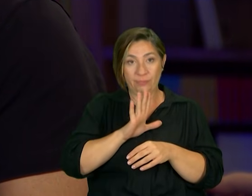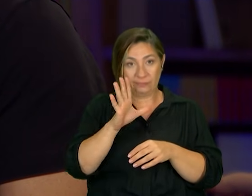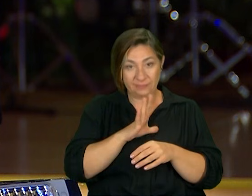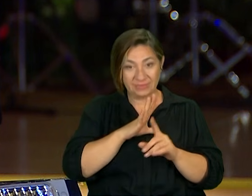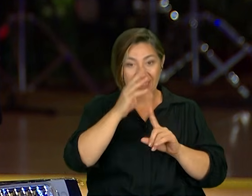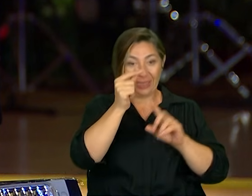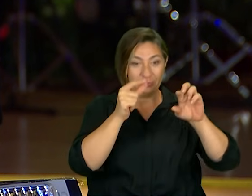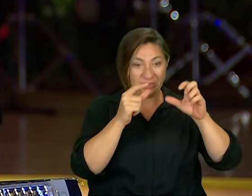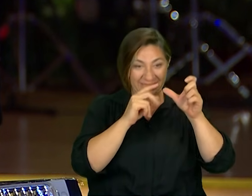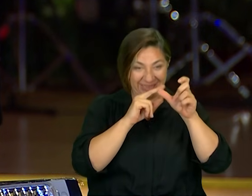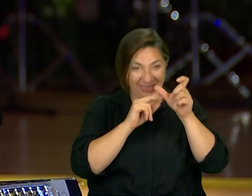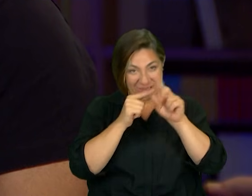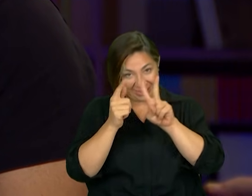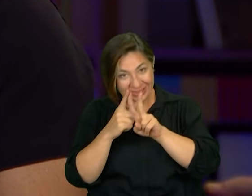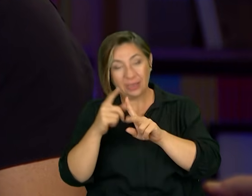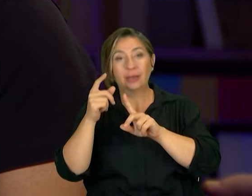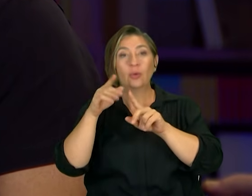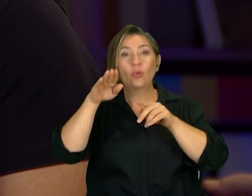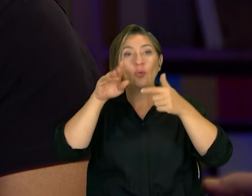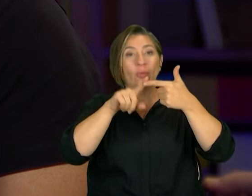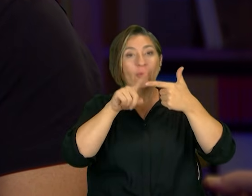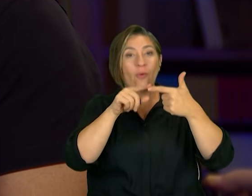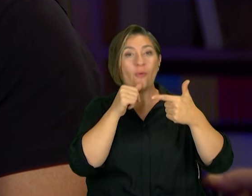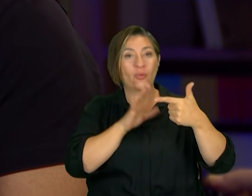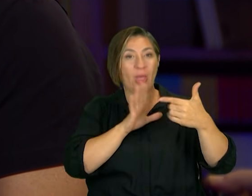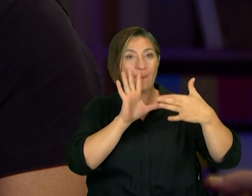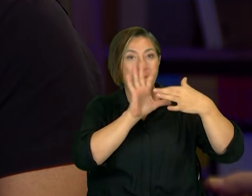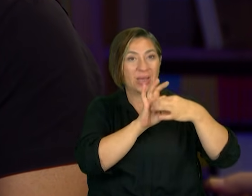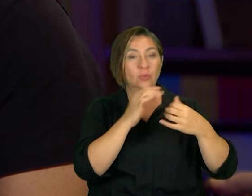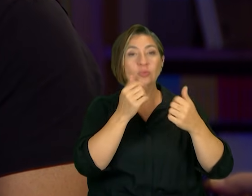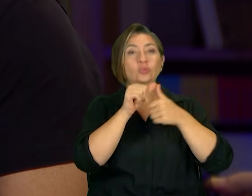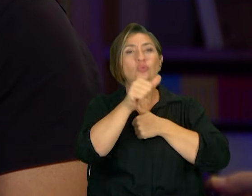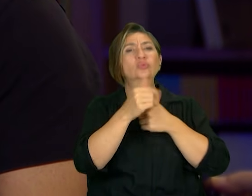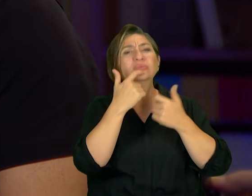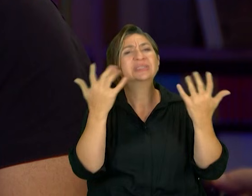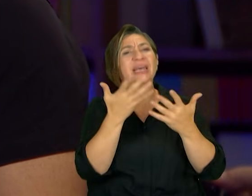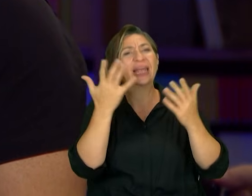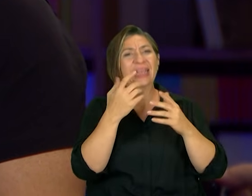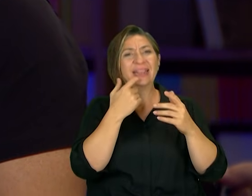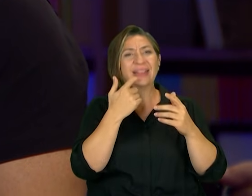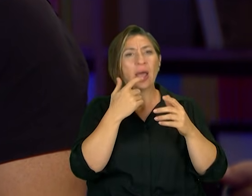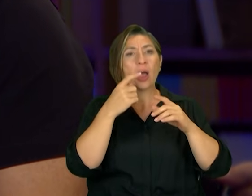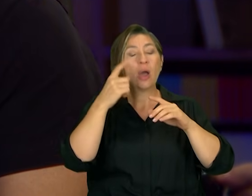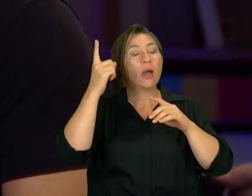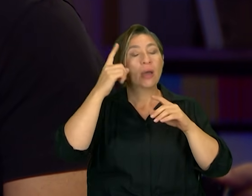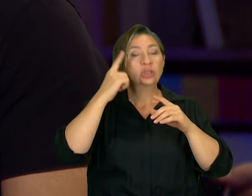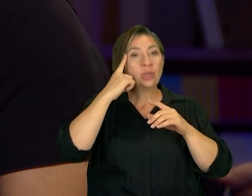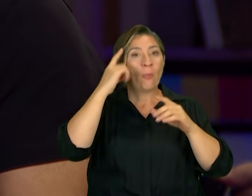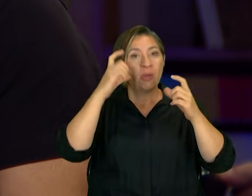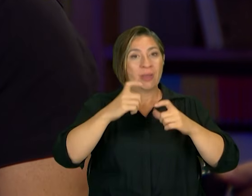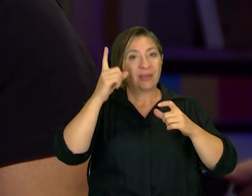Ip Ching, diğeri Ip Chun. Ufak oğluna bağlı uzun yıllardır ben Hong Kong'da eğitim